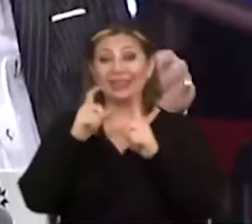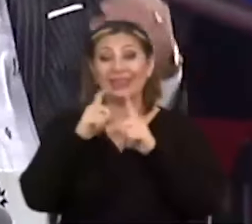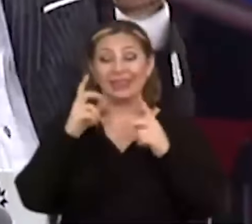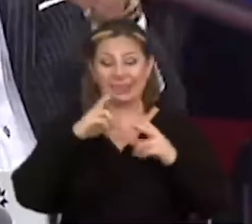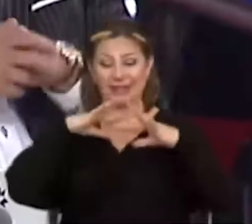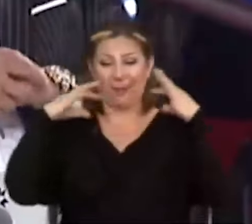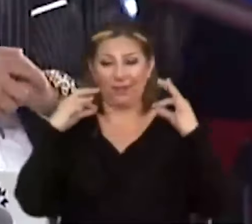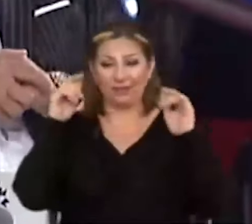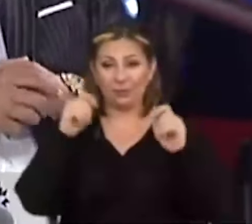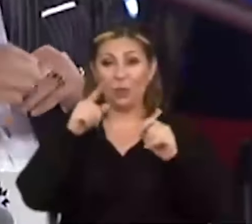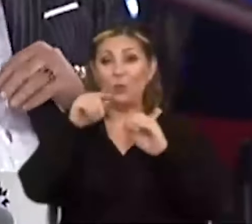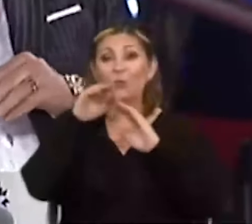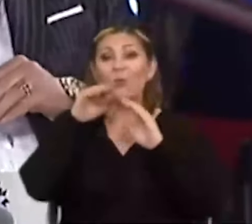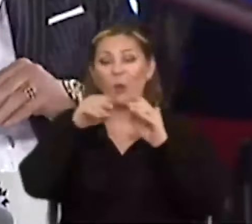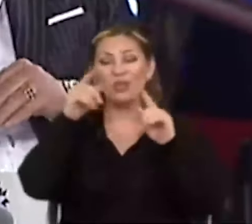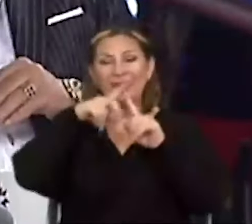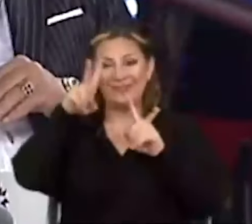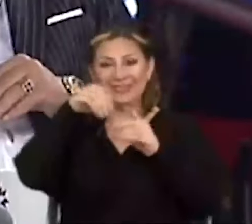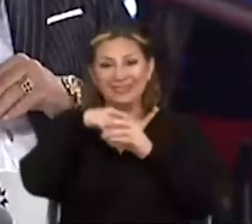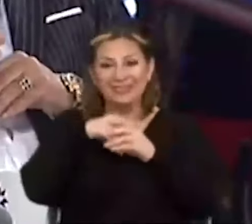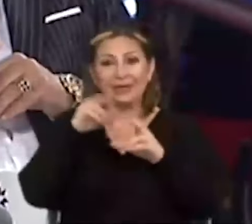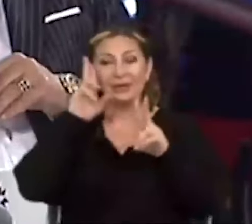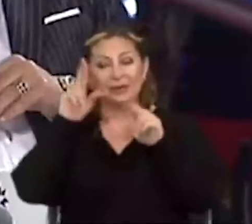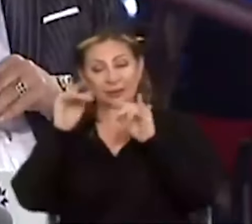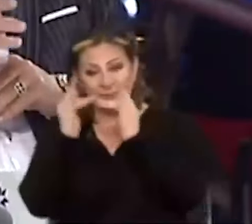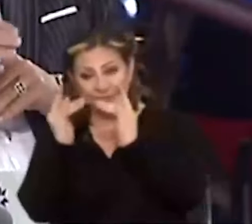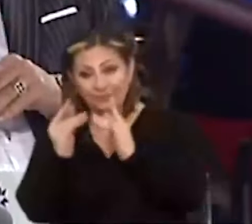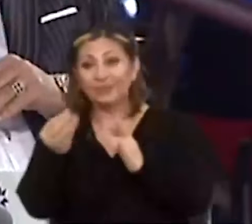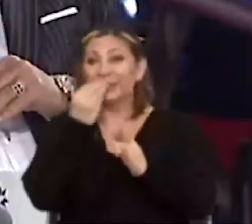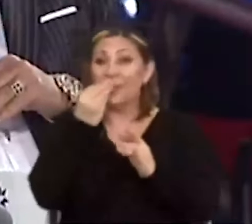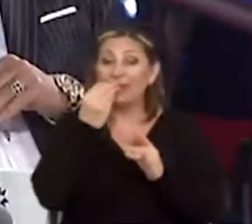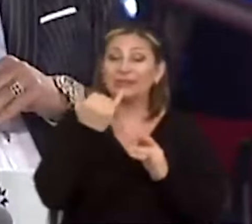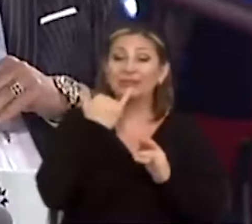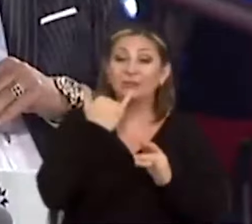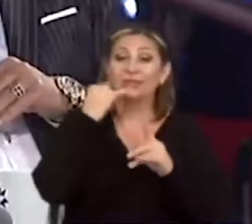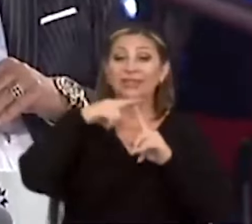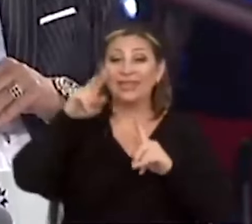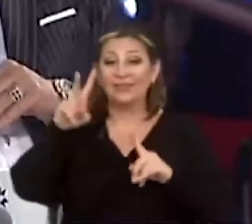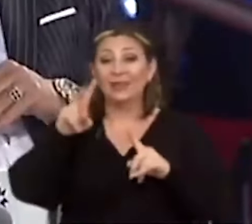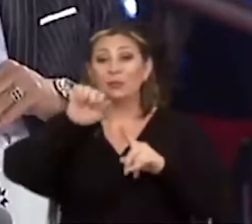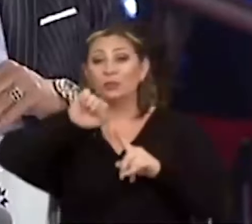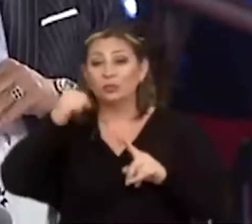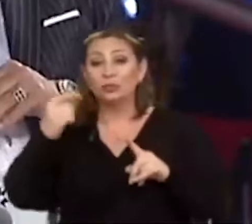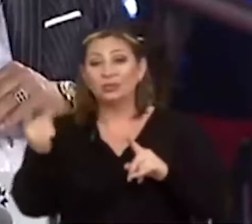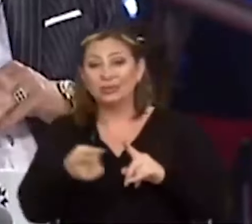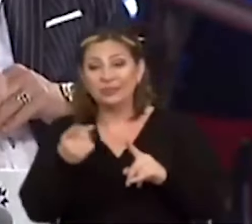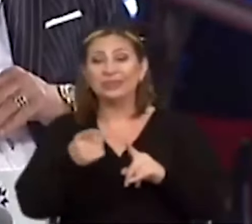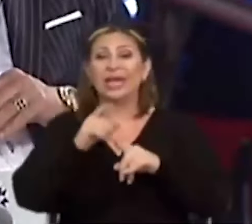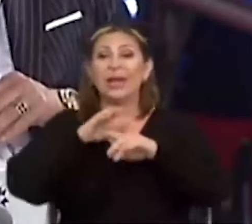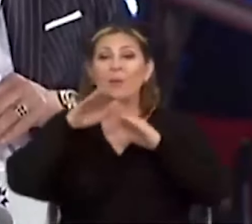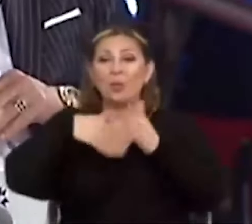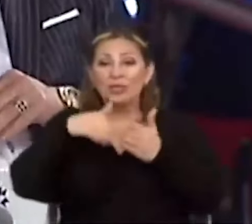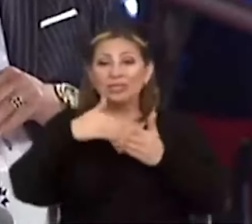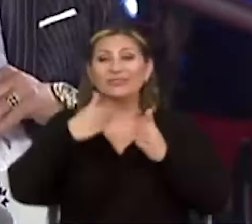var. Onlar o programda yatak odası takımı, yemek odası, salon takımı, televizyon, buzdolabı, çamaşır makinesi,